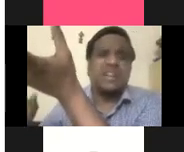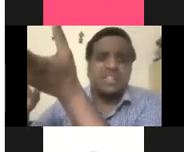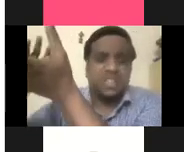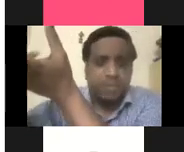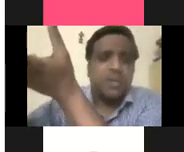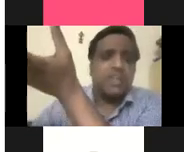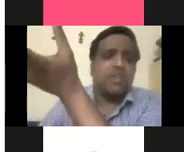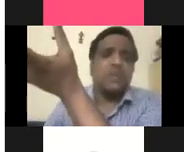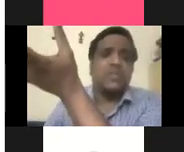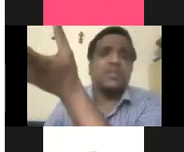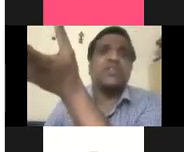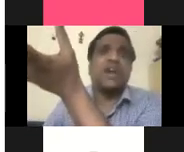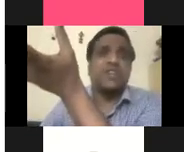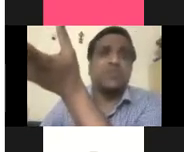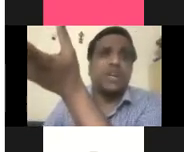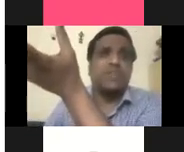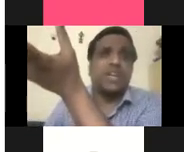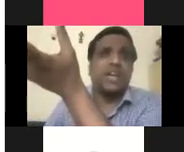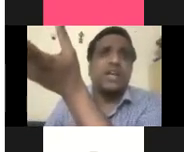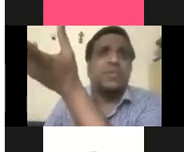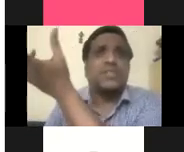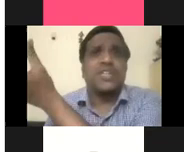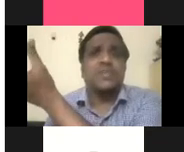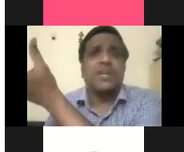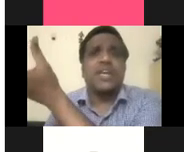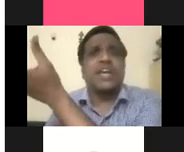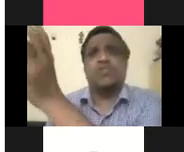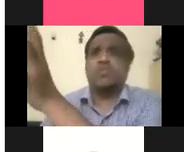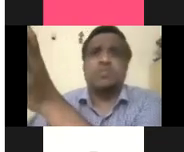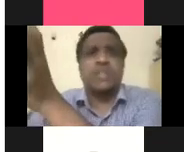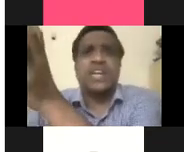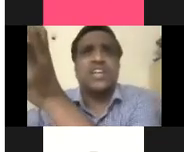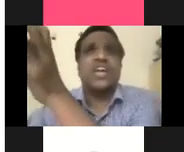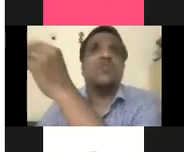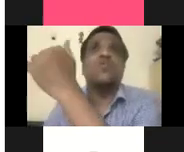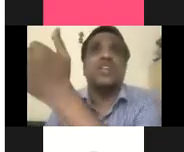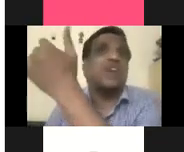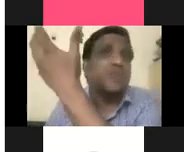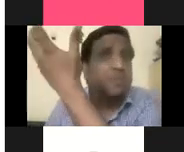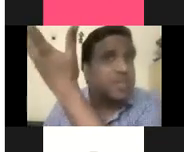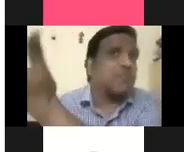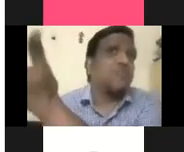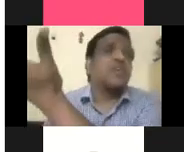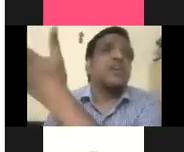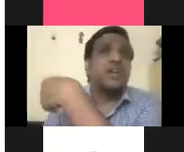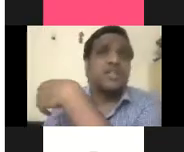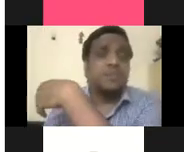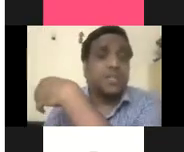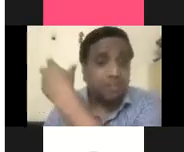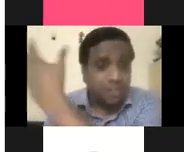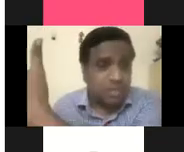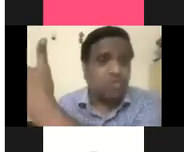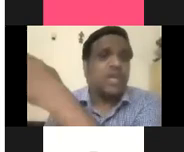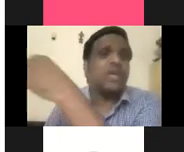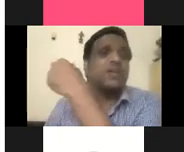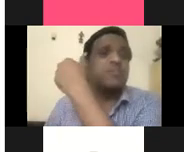प्रोडक्टिविटी है, जस्ट नंबर दे रहा हूँ 20, एवरेज प्रोडक्टिविटी है. पर्सन विद डिसेबिलिटी है तो 15 चलेगा, वो नहीं. अब